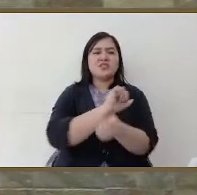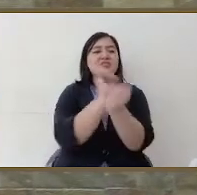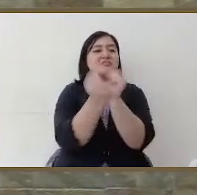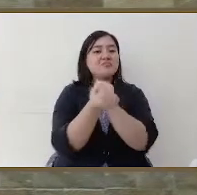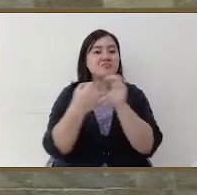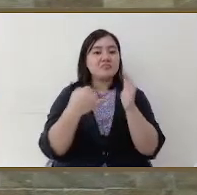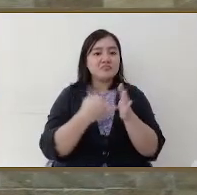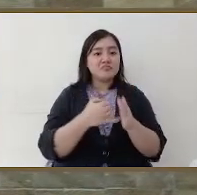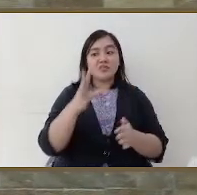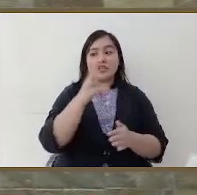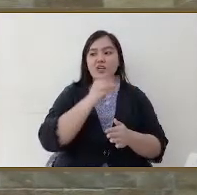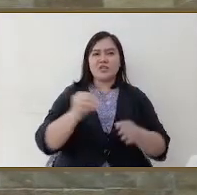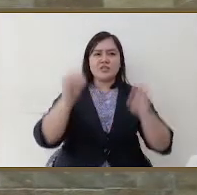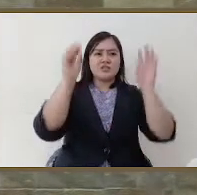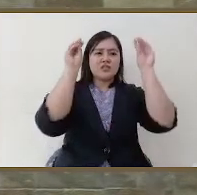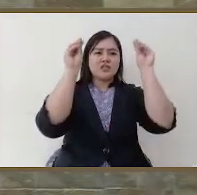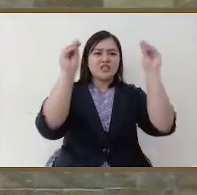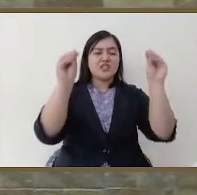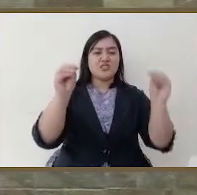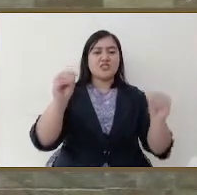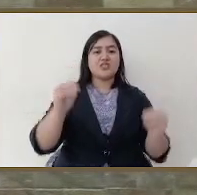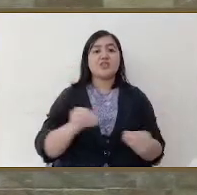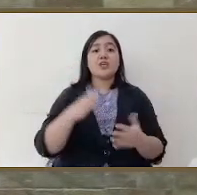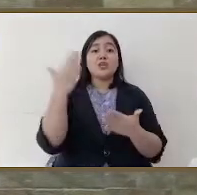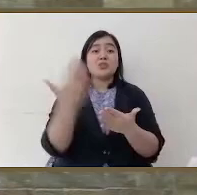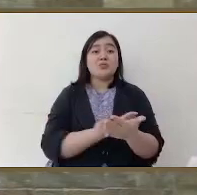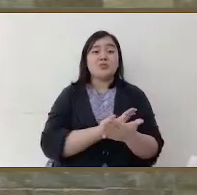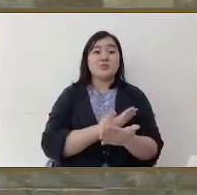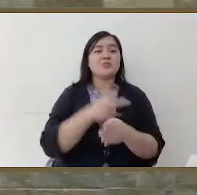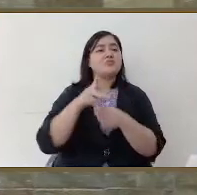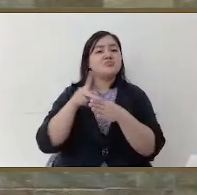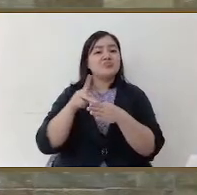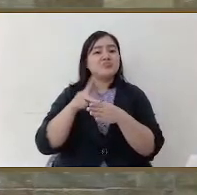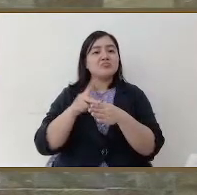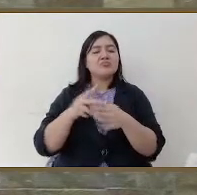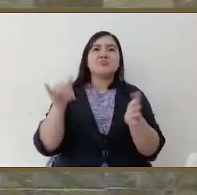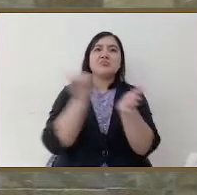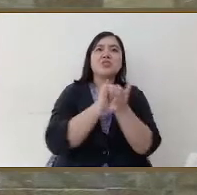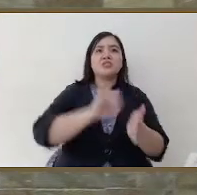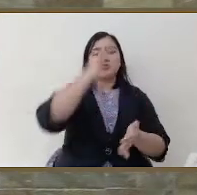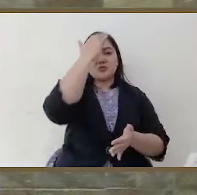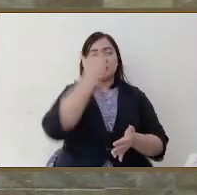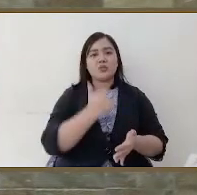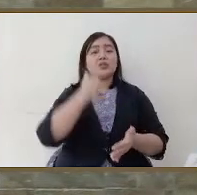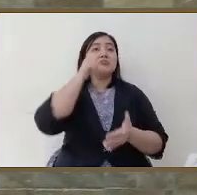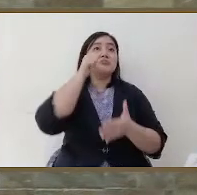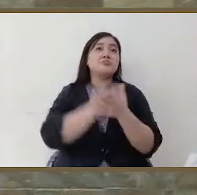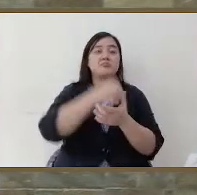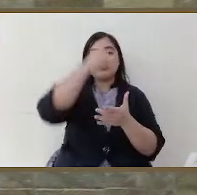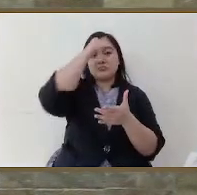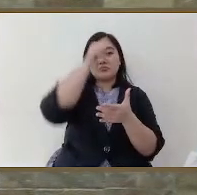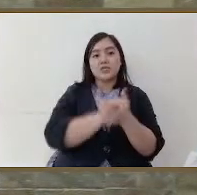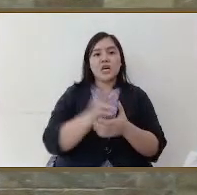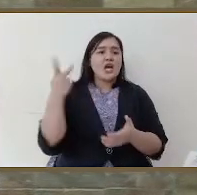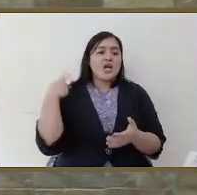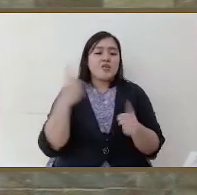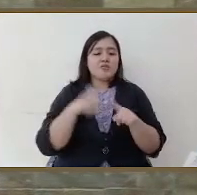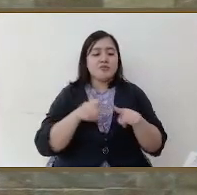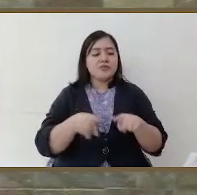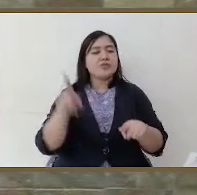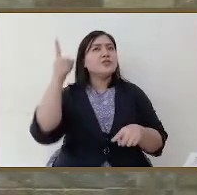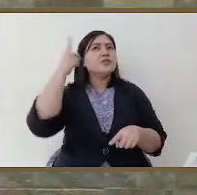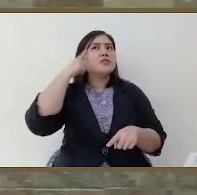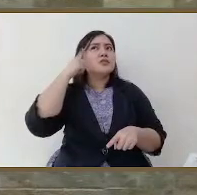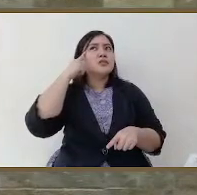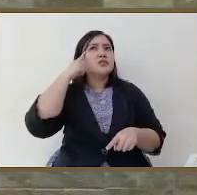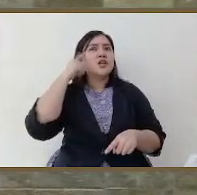ng panibagong structure. Kaya ngayon, ang kaisipan ng babae, kaisipan ng lalaki sa loob ng tahanan ay kaisipan ng galiho